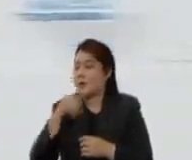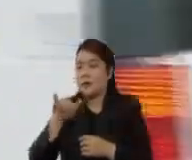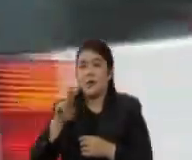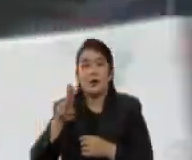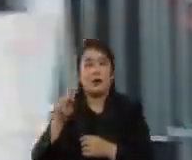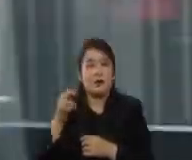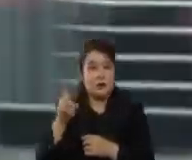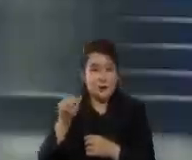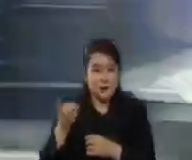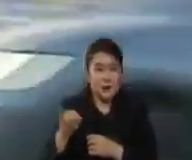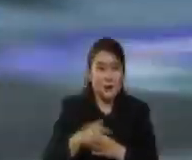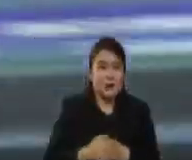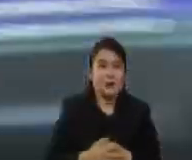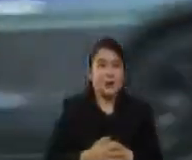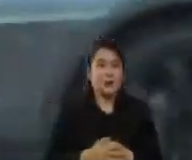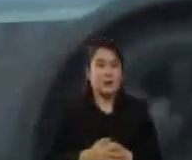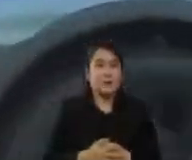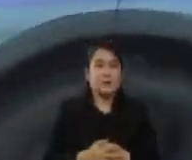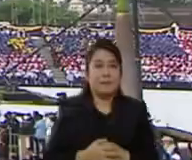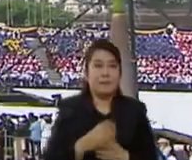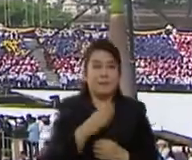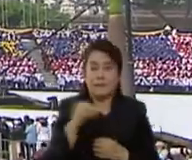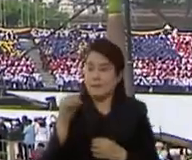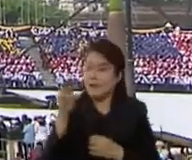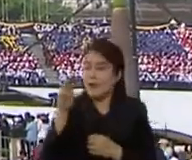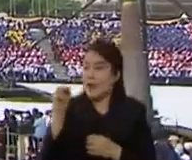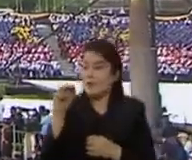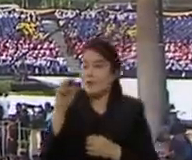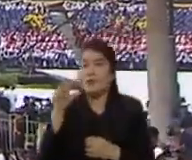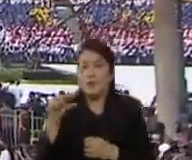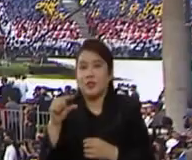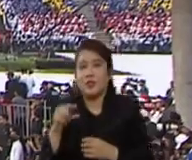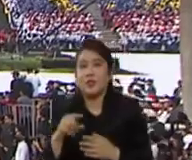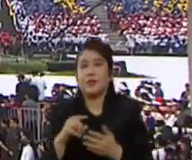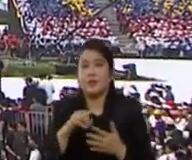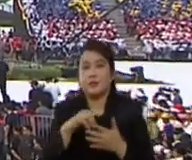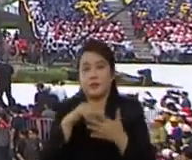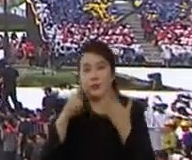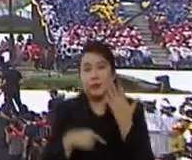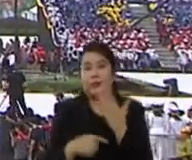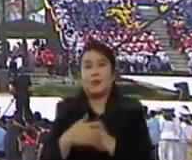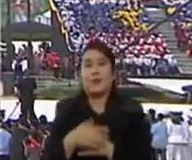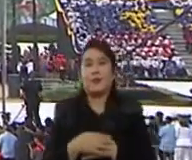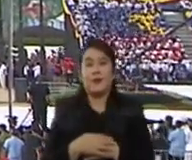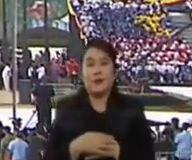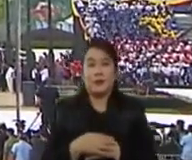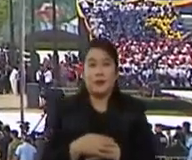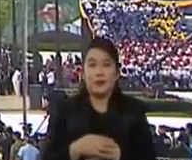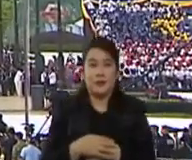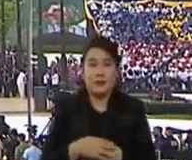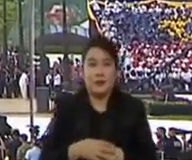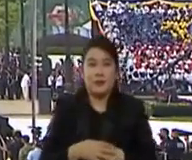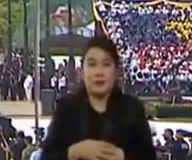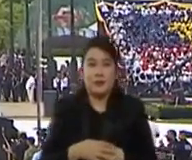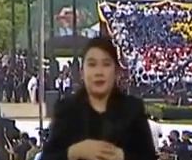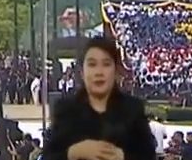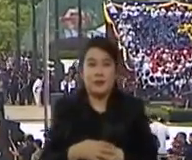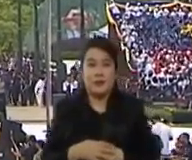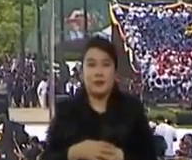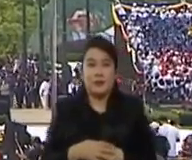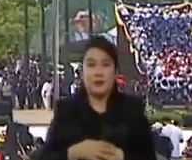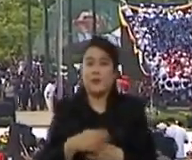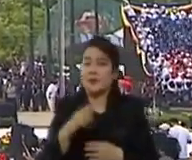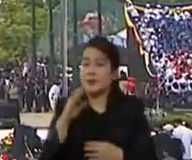5 dan Kona Electric, MG ZS, TNB EV Van, QC